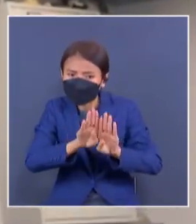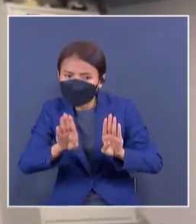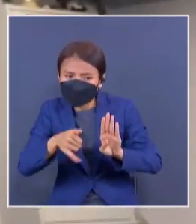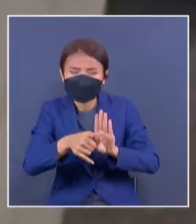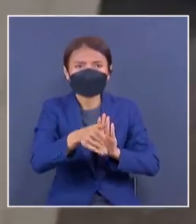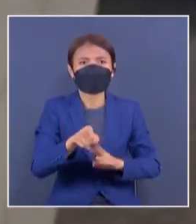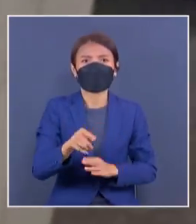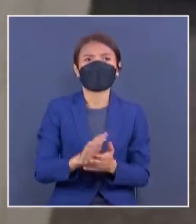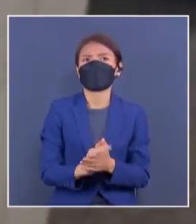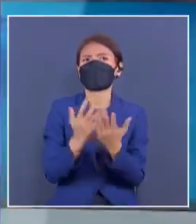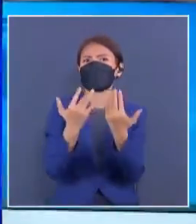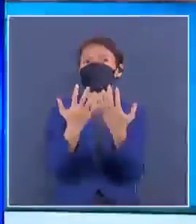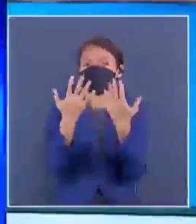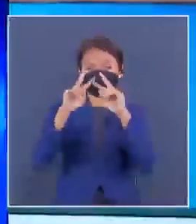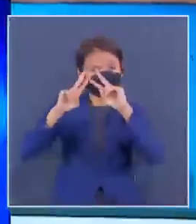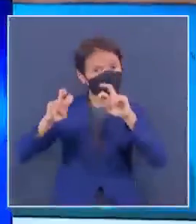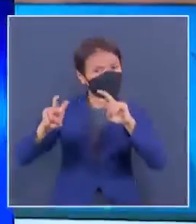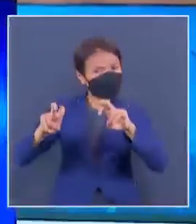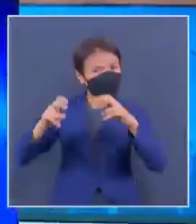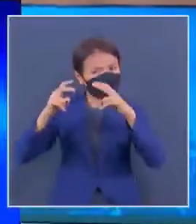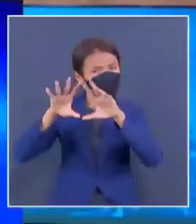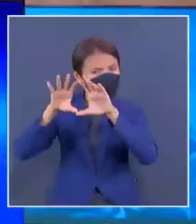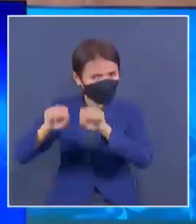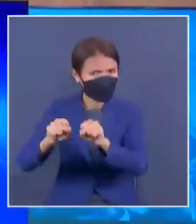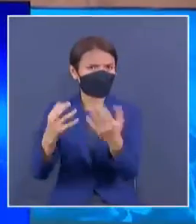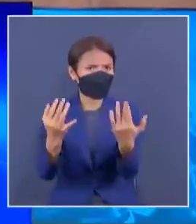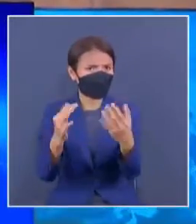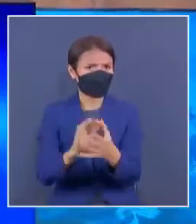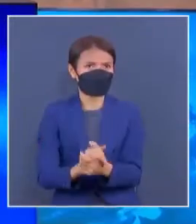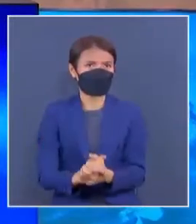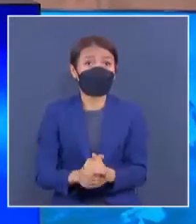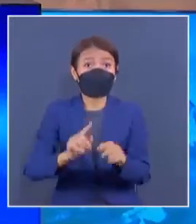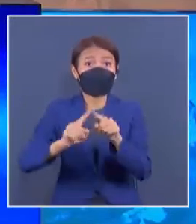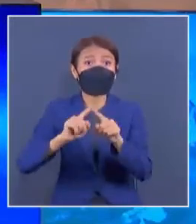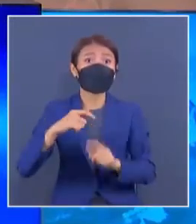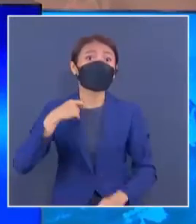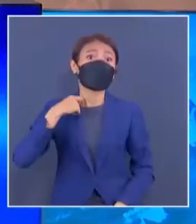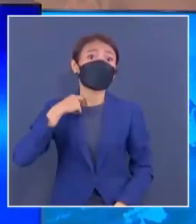อเหตุแบบยามค่ำคืนอย่างอุกอาจจริงๆ มีอาวุธมีดมาจี้ด้วย